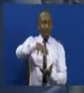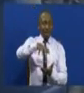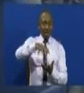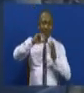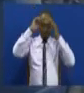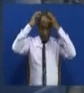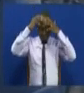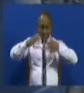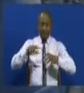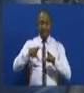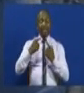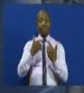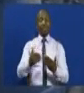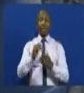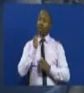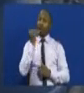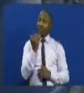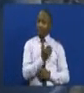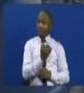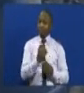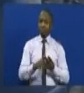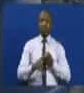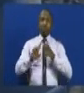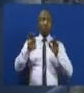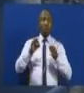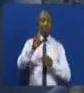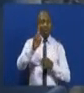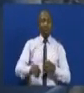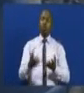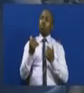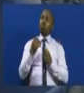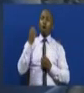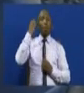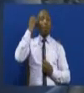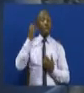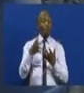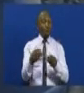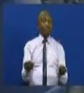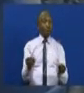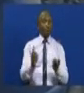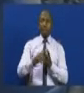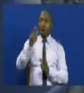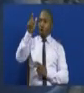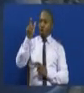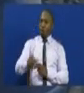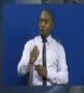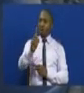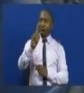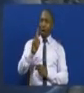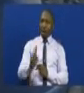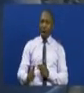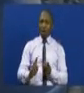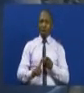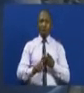nataka nitoe tahadhari ya jinsi ambayo uweze ukaumia. Kwa wale ambao